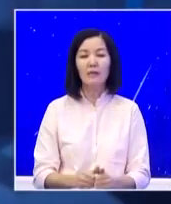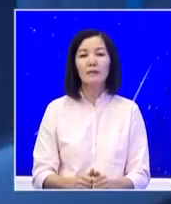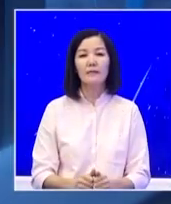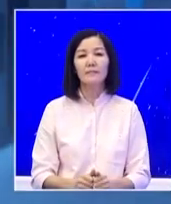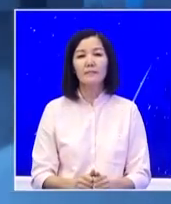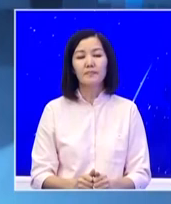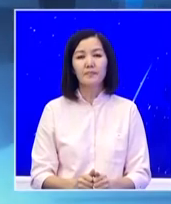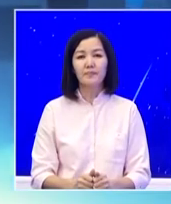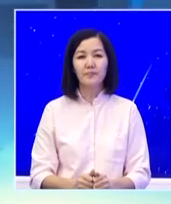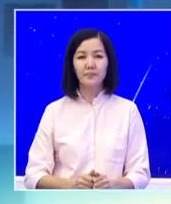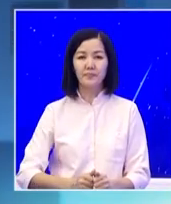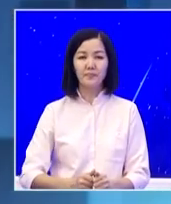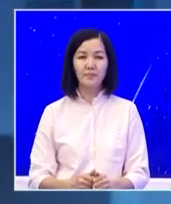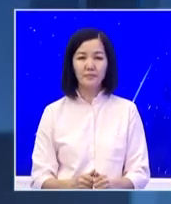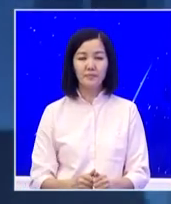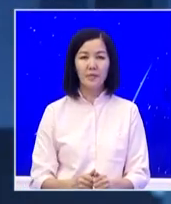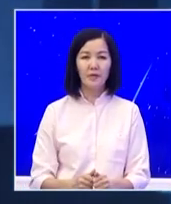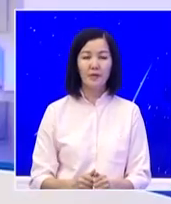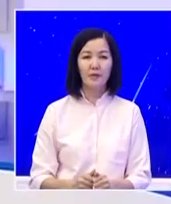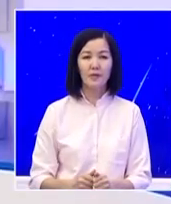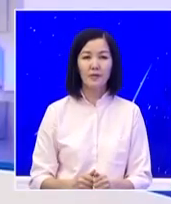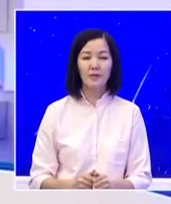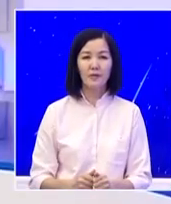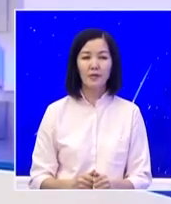Нұрланұлы, Мәди Байбосынов, Жетісу телеарнасы.